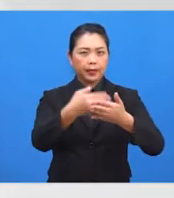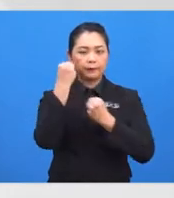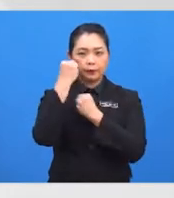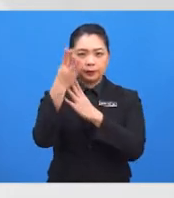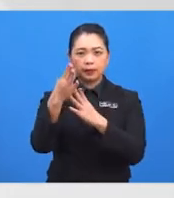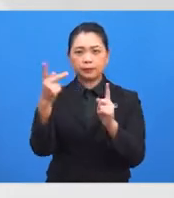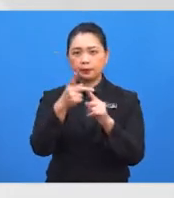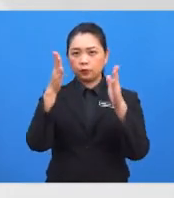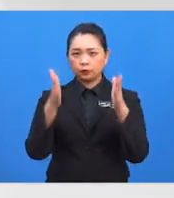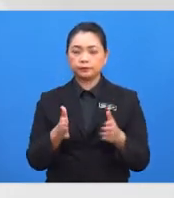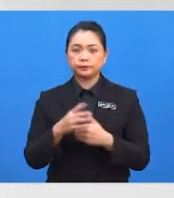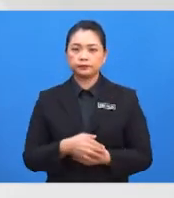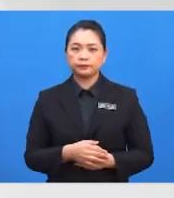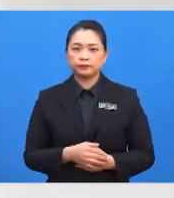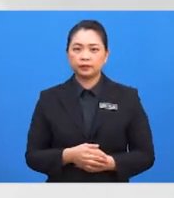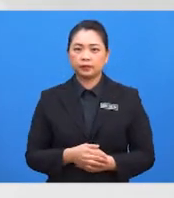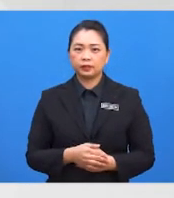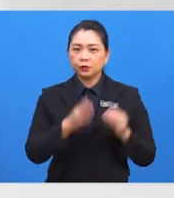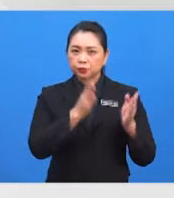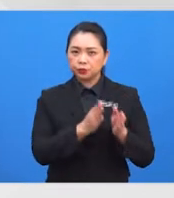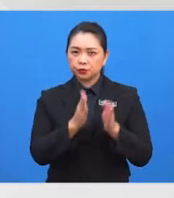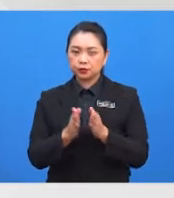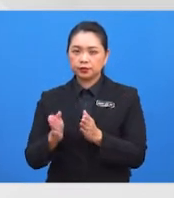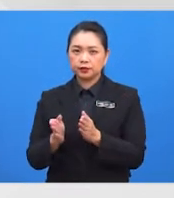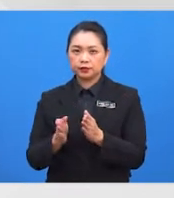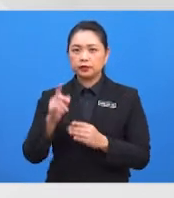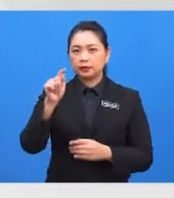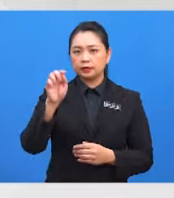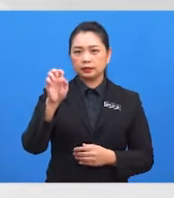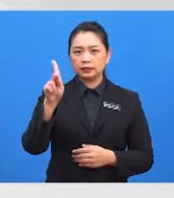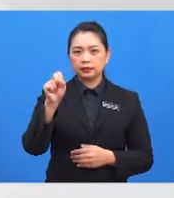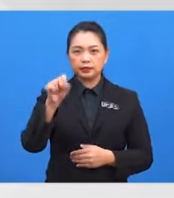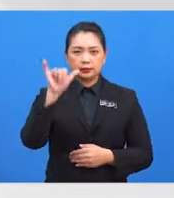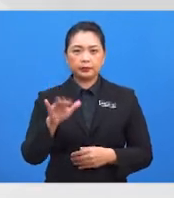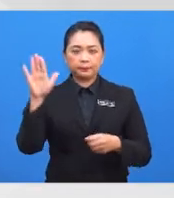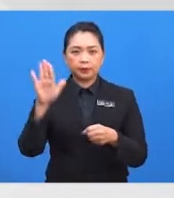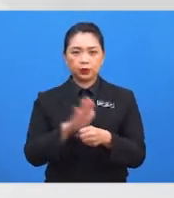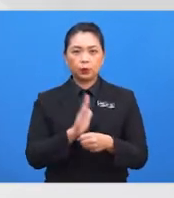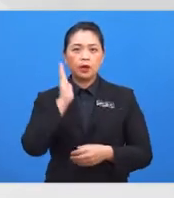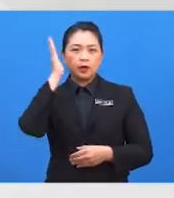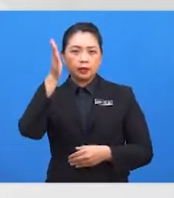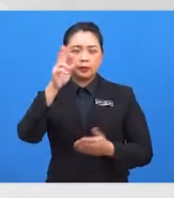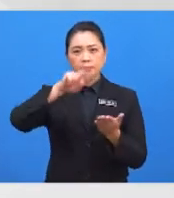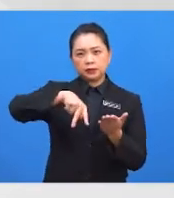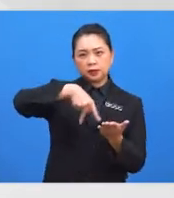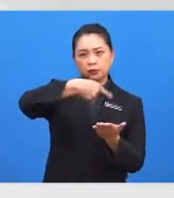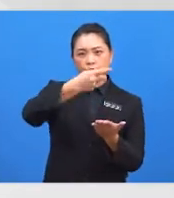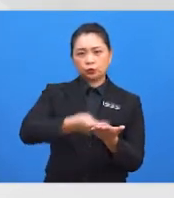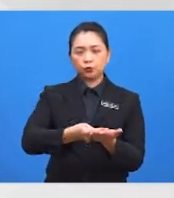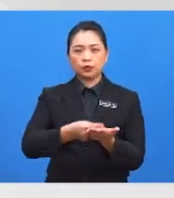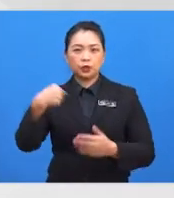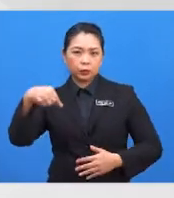maklumat kepada pengguna. Susunan susun atur teks yang penuh akan menjatuhkan kualiti